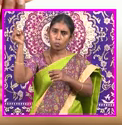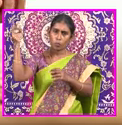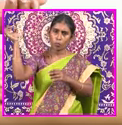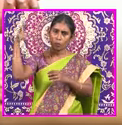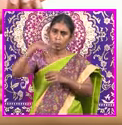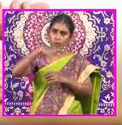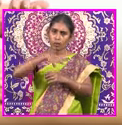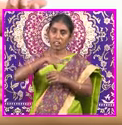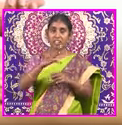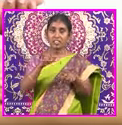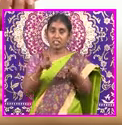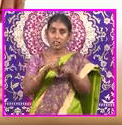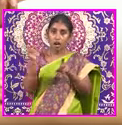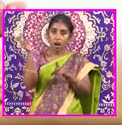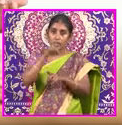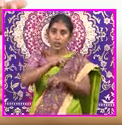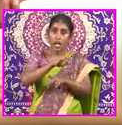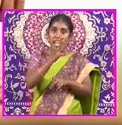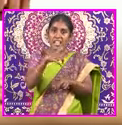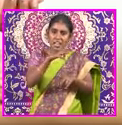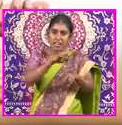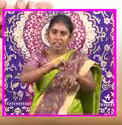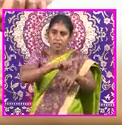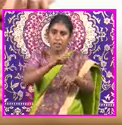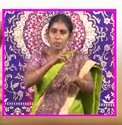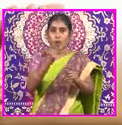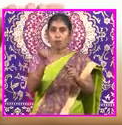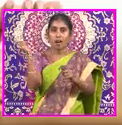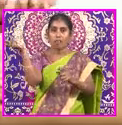8 நிமிடங்கள் 20 வினாடிகளில் பூமியை அடைகிறது. இவ்வளவு தூரத்தை வெறும்